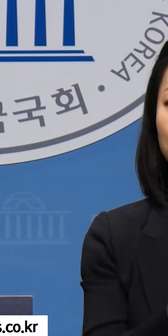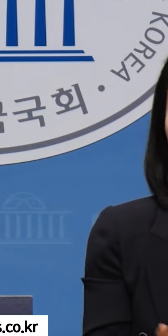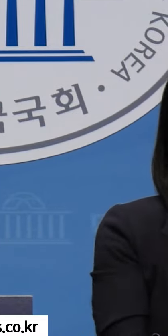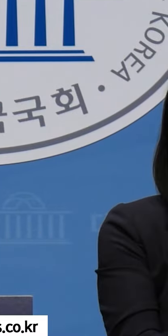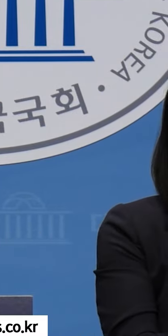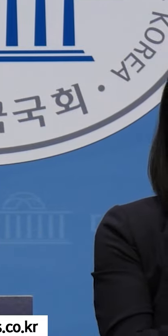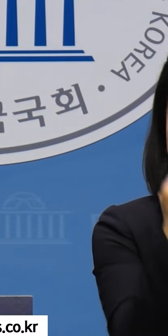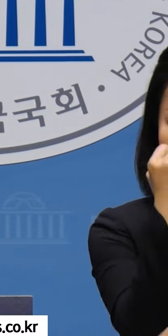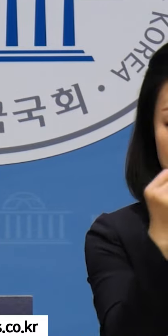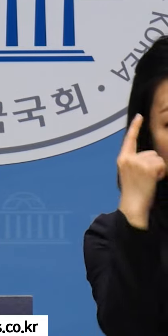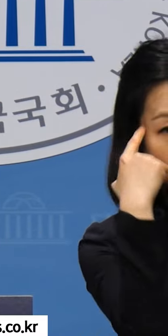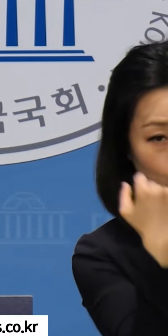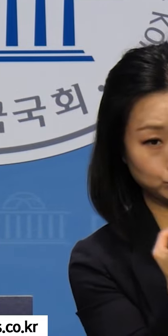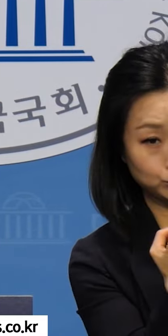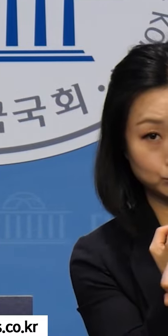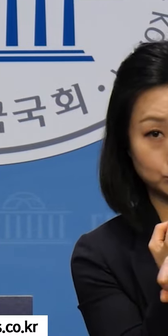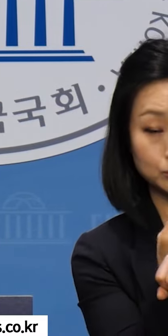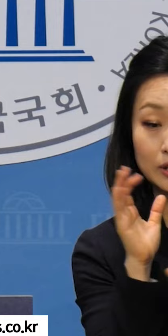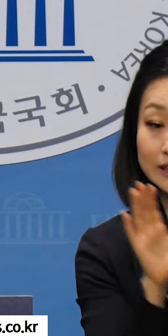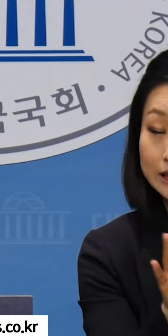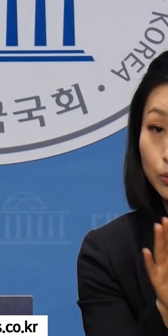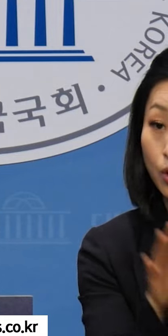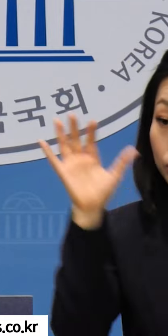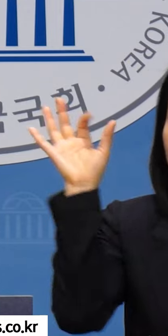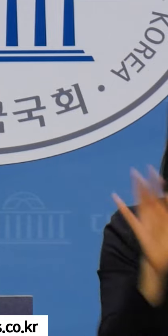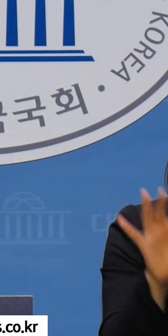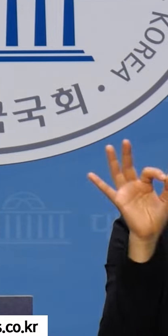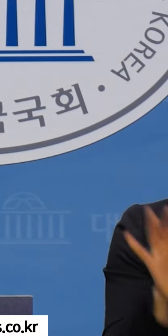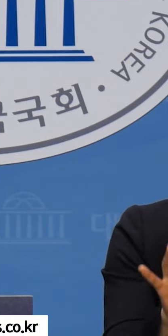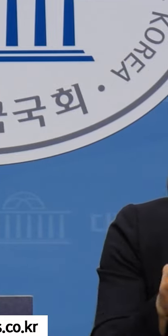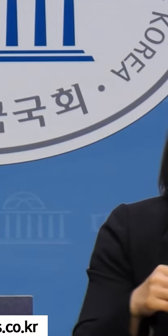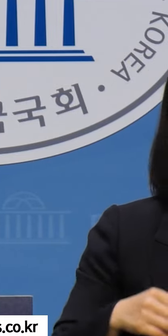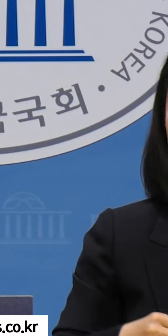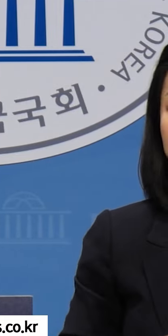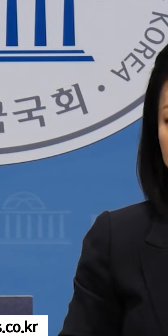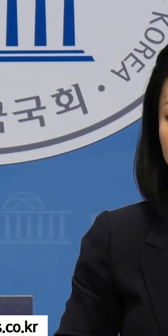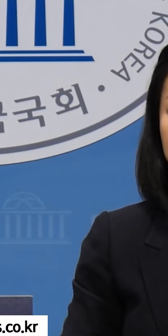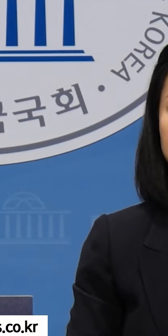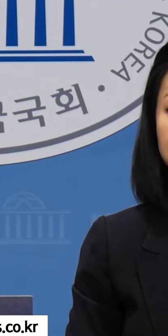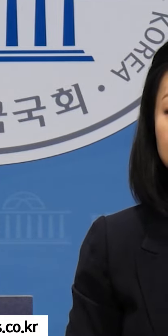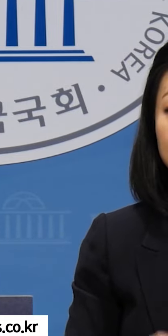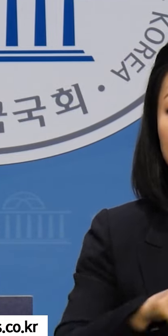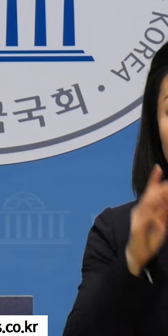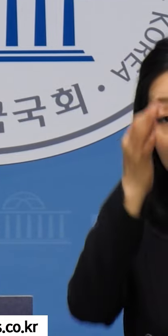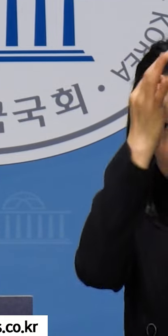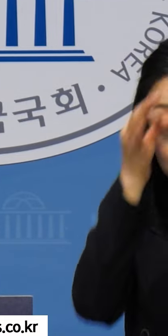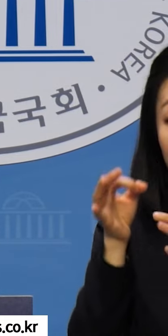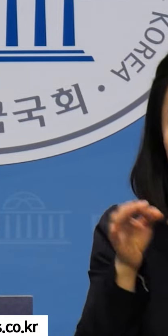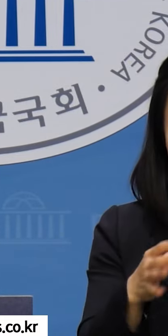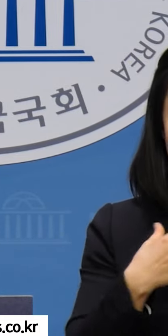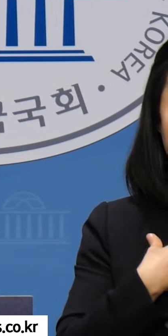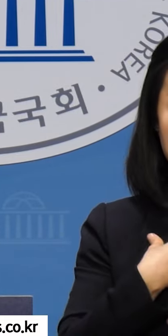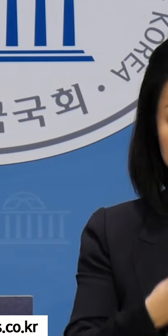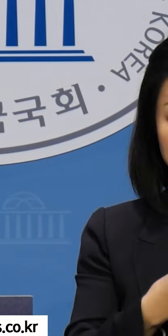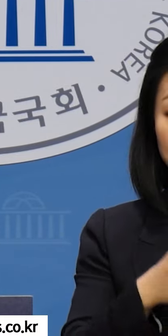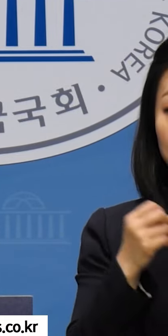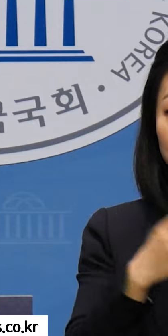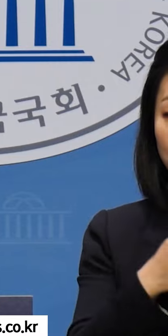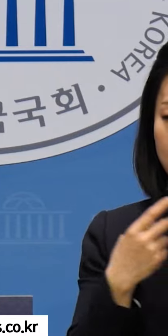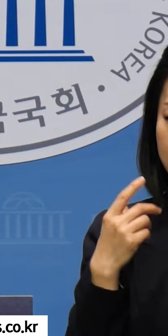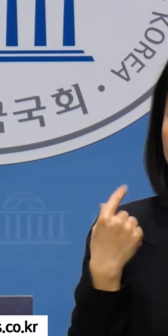기초연구에 대한 지원과 장려 의무를 국가에 부여하겠습니다 과학 기술 투자의 안정성과